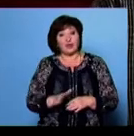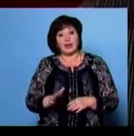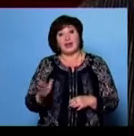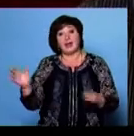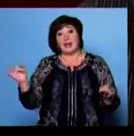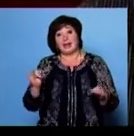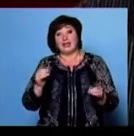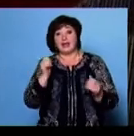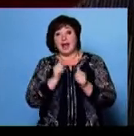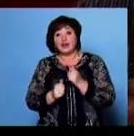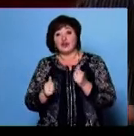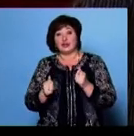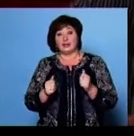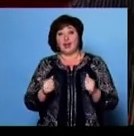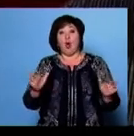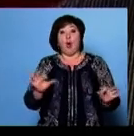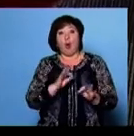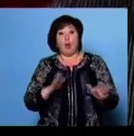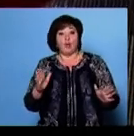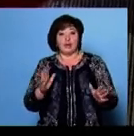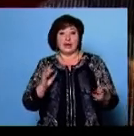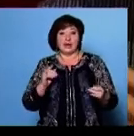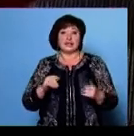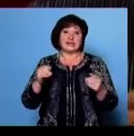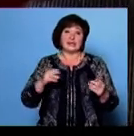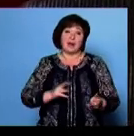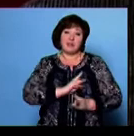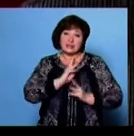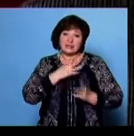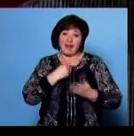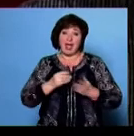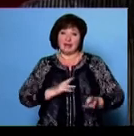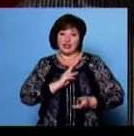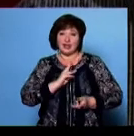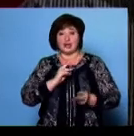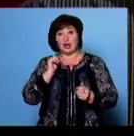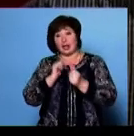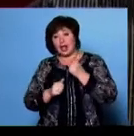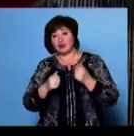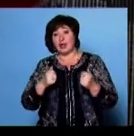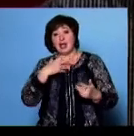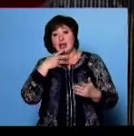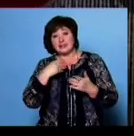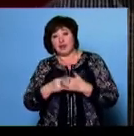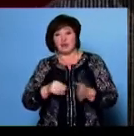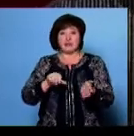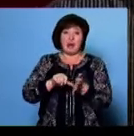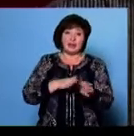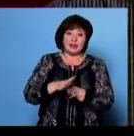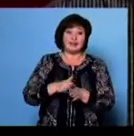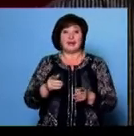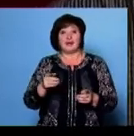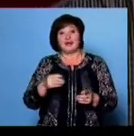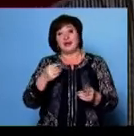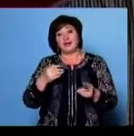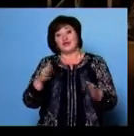воздух. Каждая роль, она сыграна со своей энергетикой, и эти взаимоотношения каждый раз разные, и каждый спектакль с новыми исполнителями,